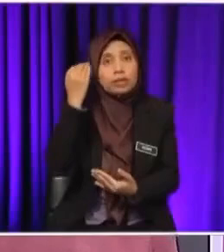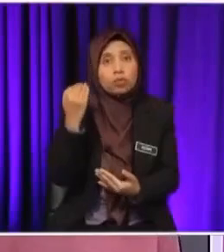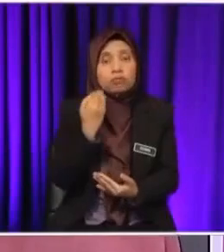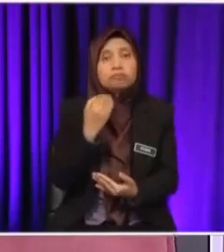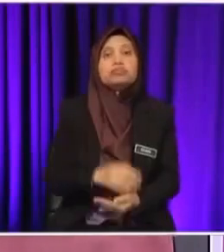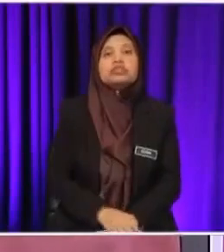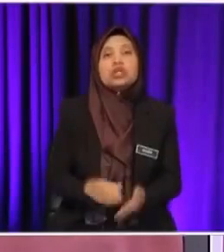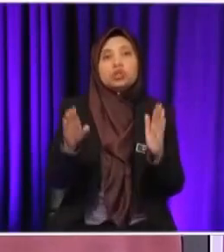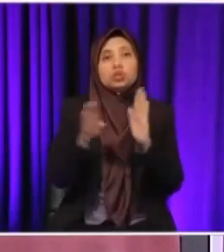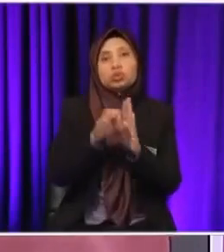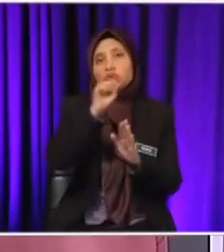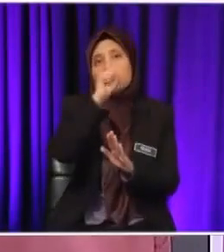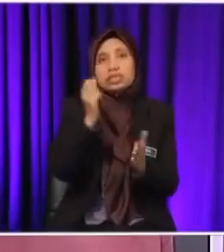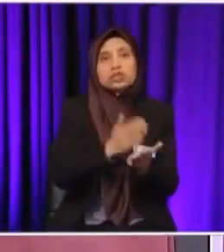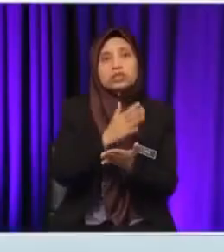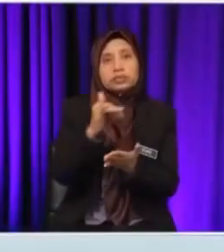tengok contoh soalan seterusnya.